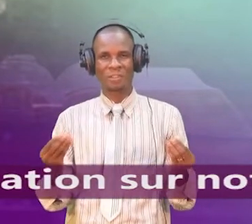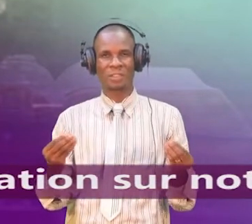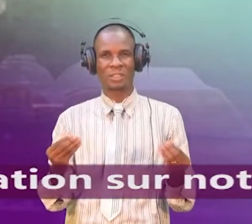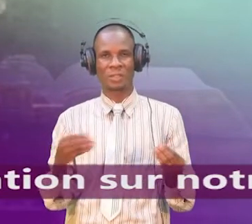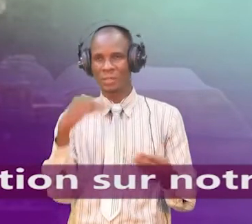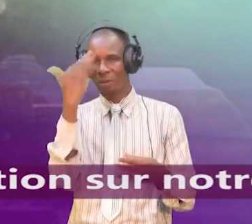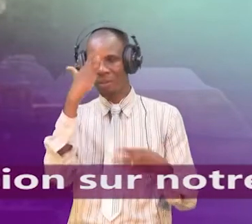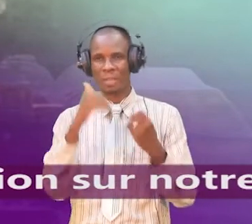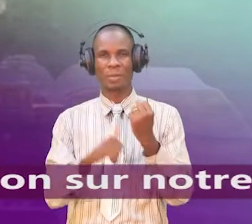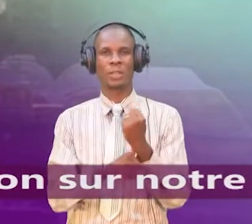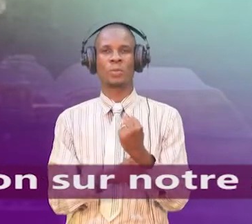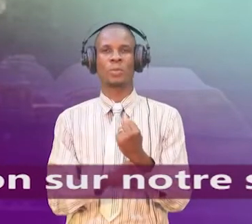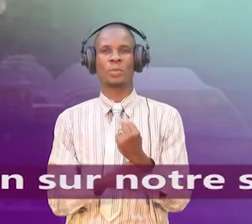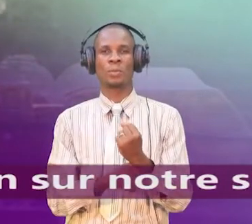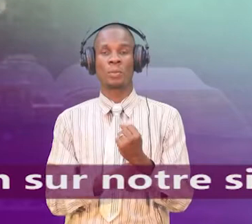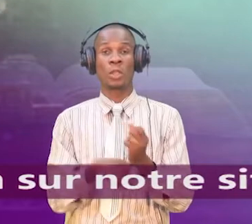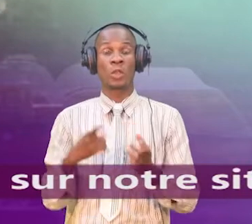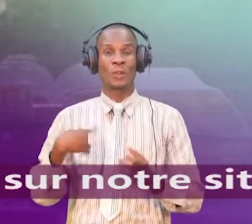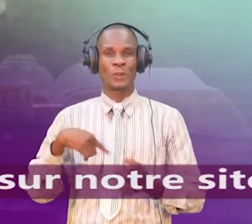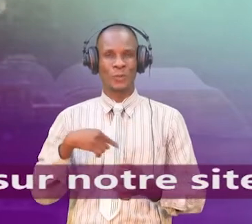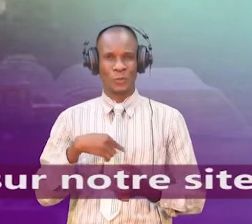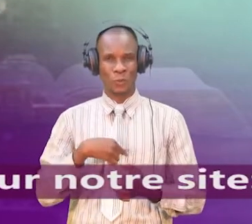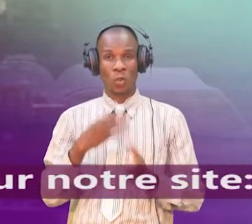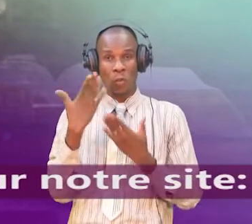Genese mokapo ya misato,